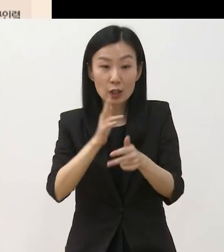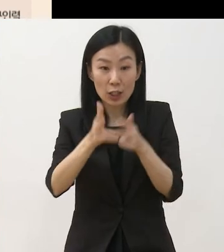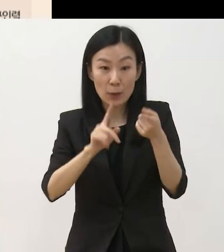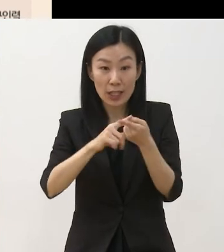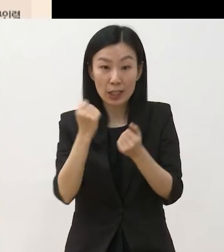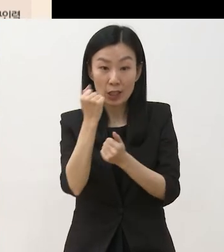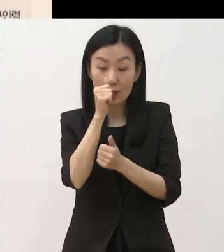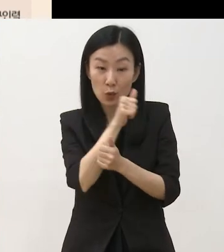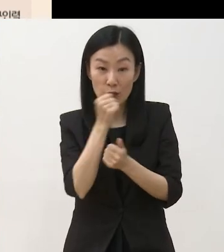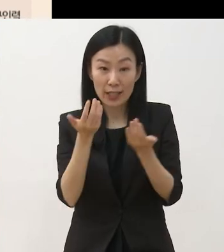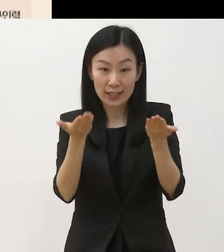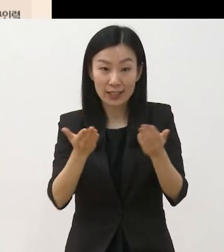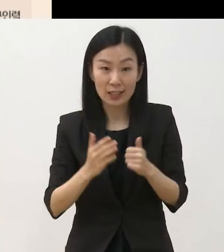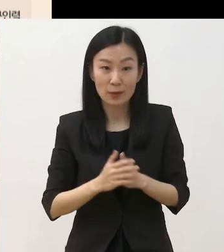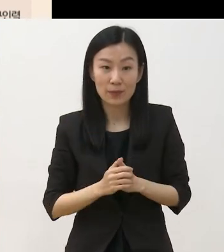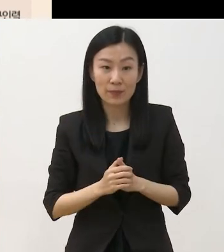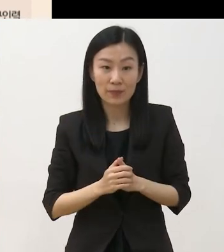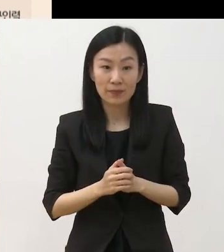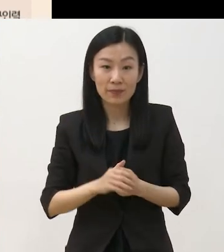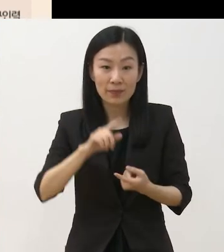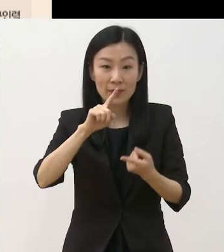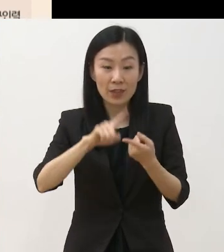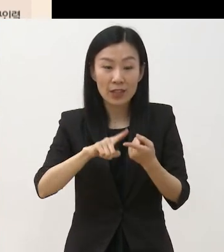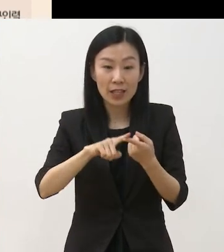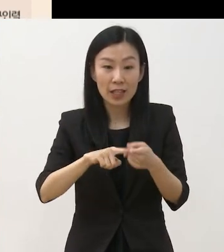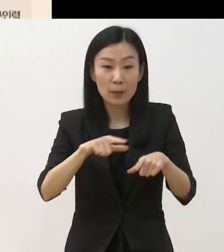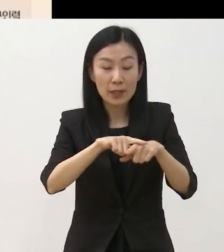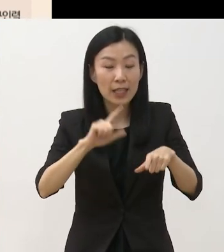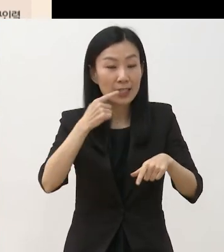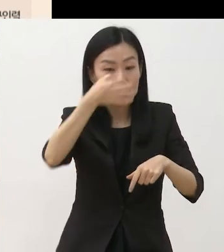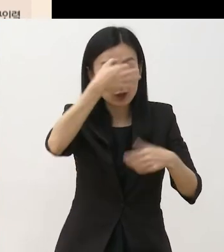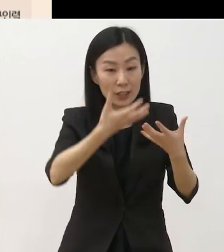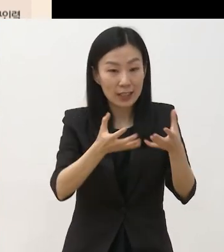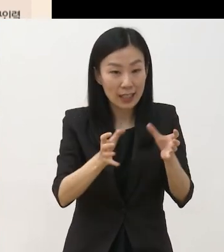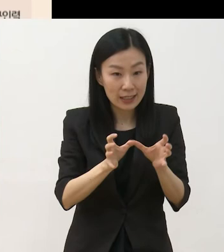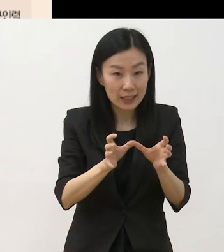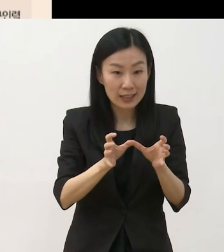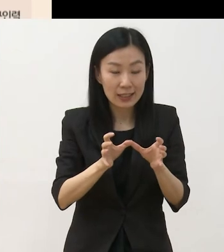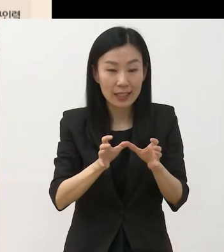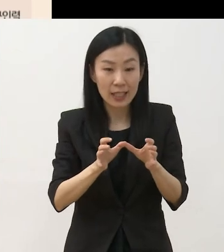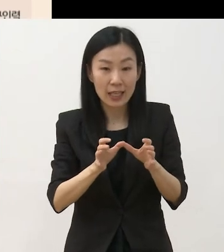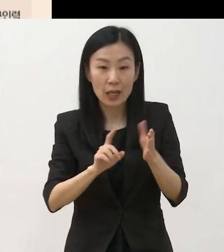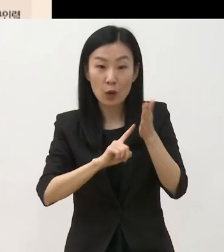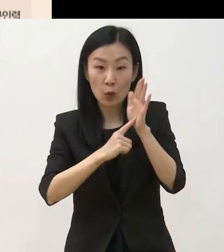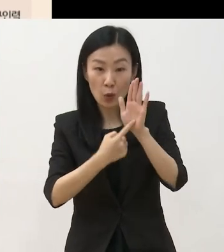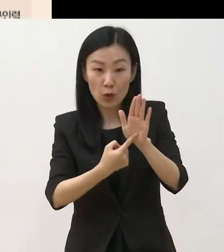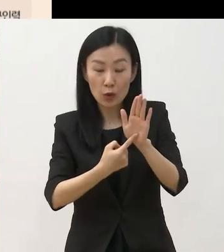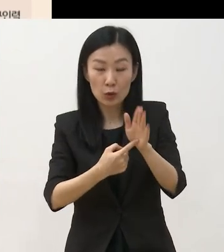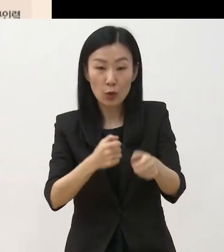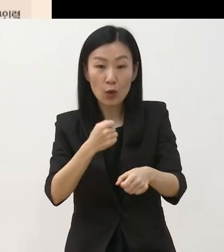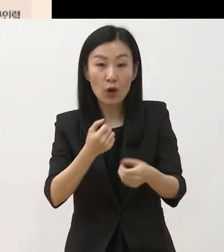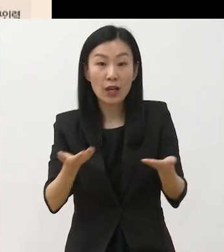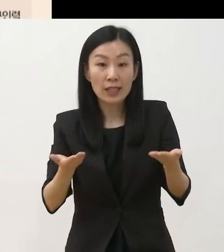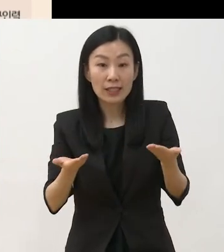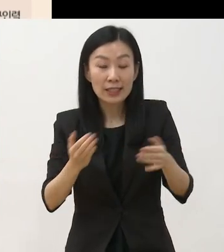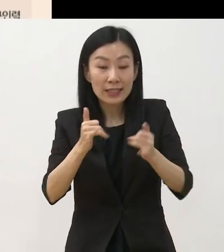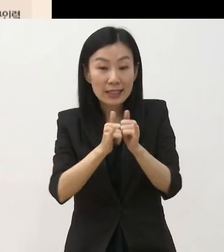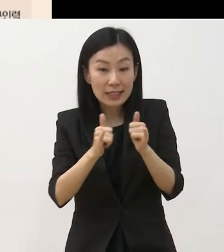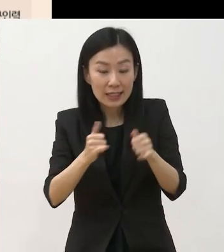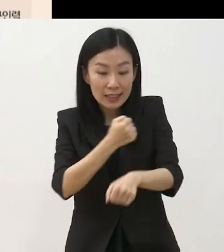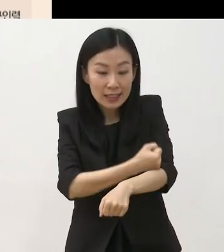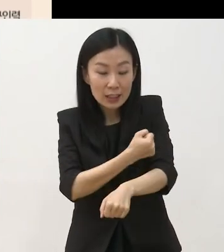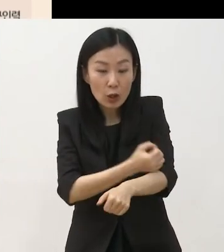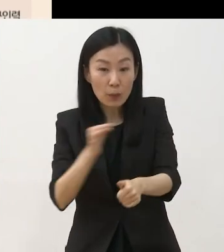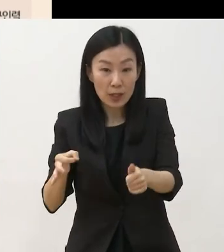사업은 민간 공연예술단체의 기획 경영, 그 다음에 무대예술 분야 전문 인력의 인건비를 보조함으로써